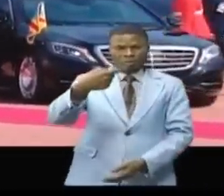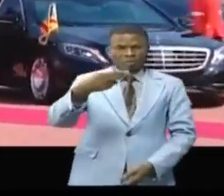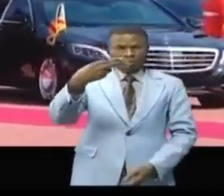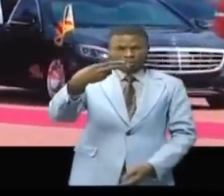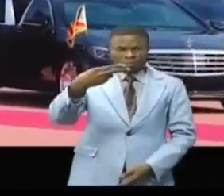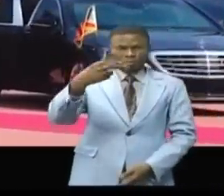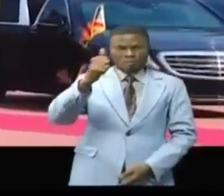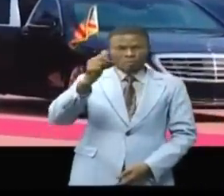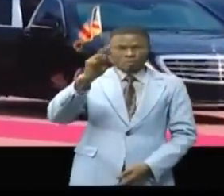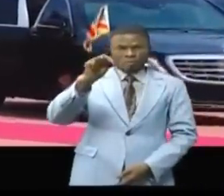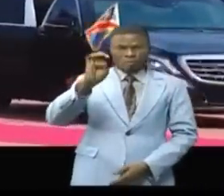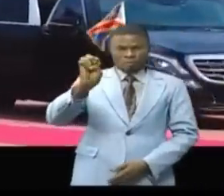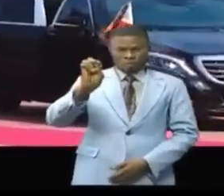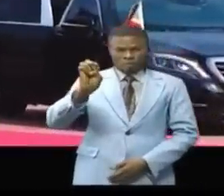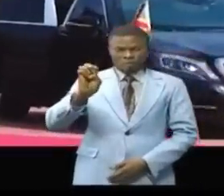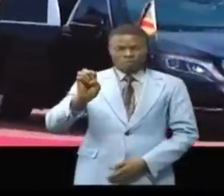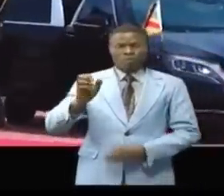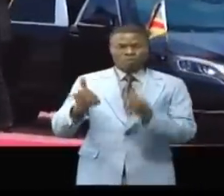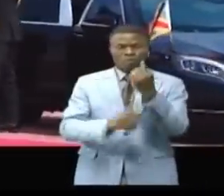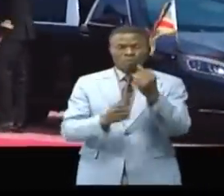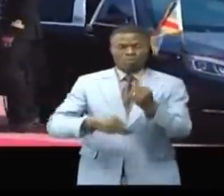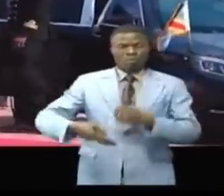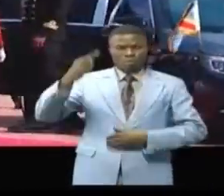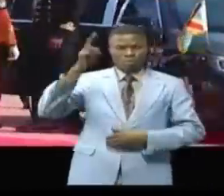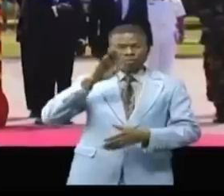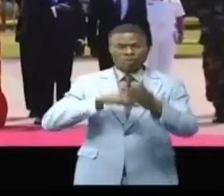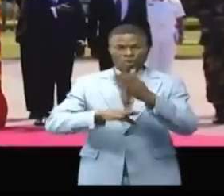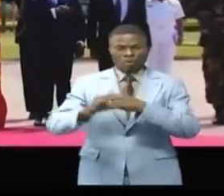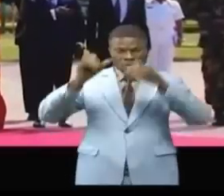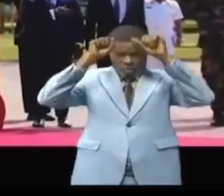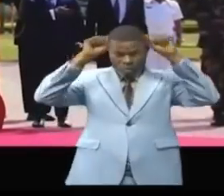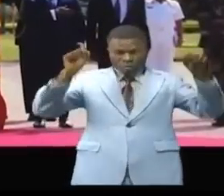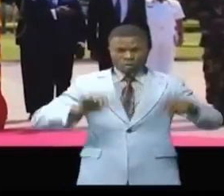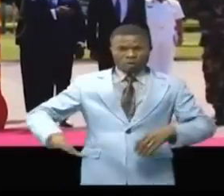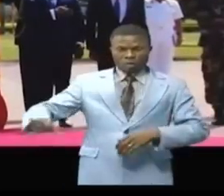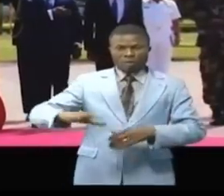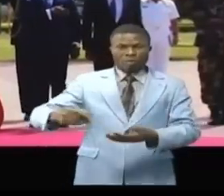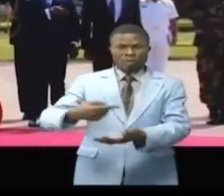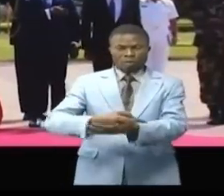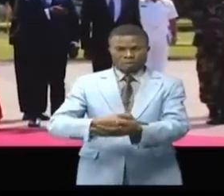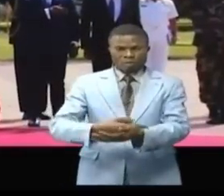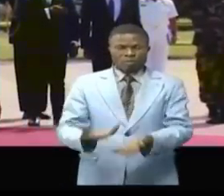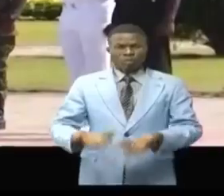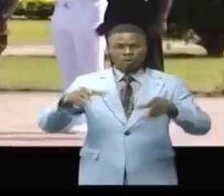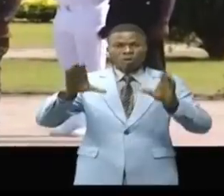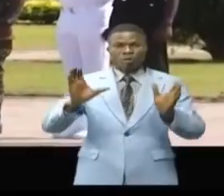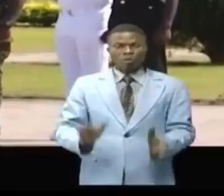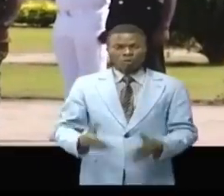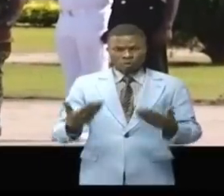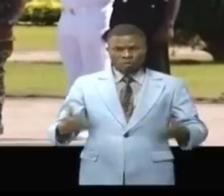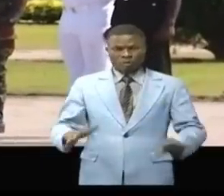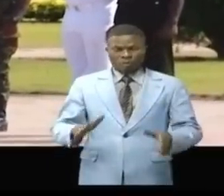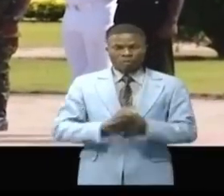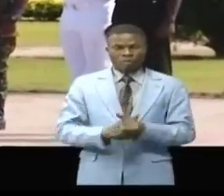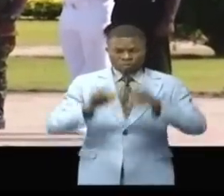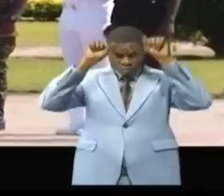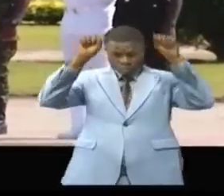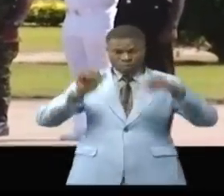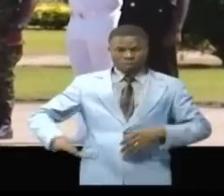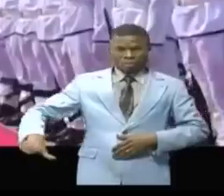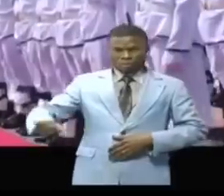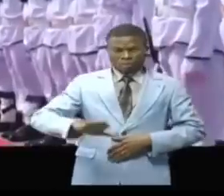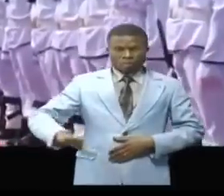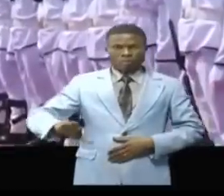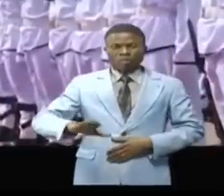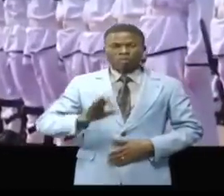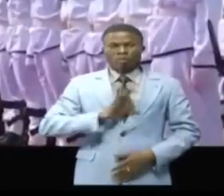jeudi 20 octobre 2022 dans ce palais présidentiel. Exécution des hymnes nationaux et honneurs militaires, le président de la République démocratique du